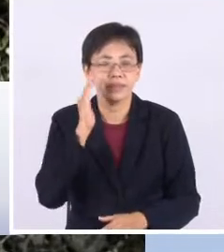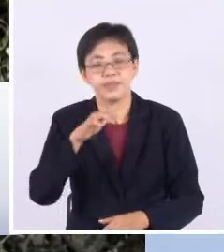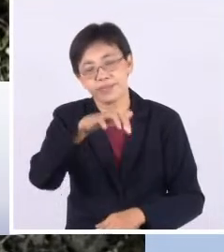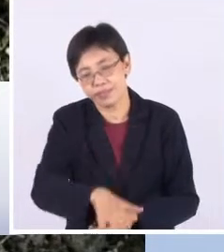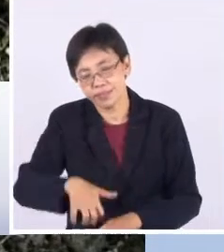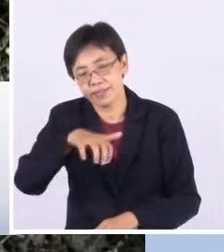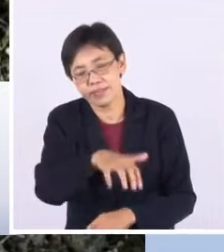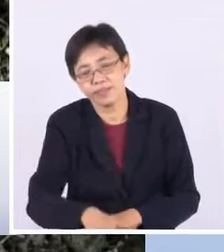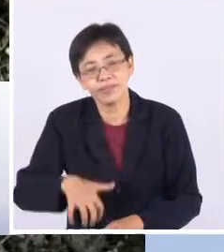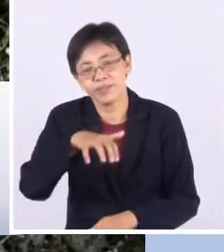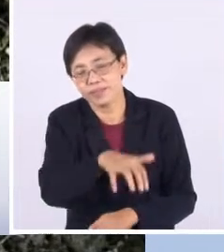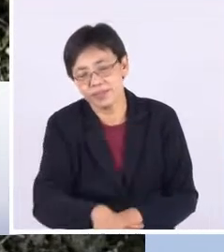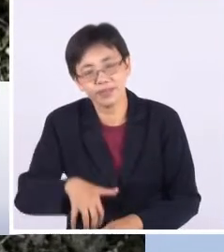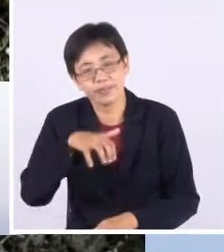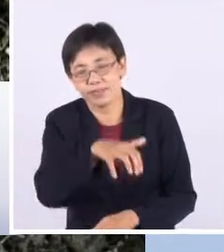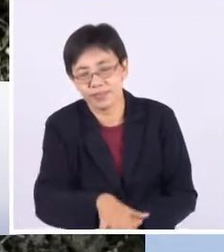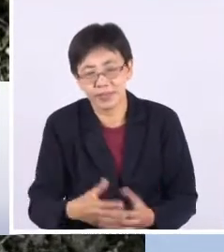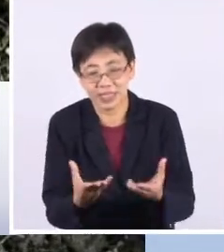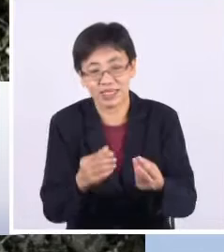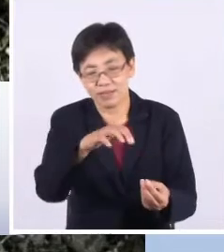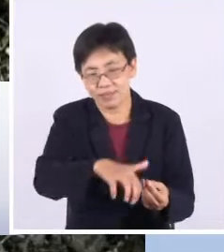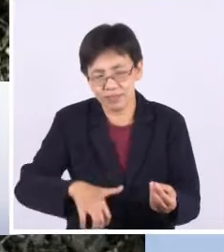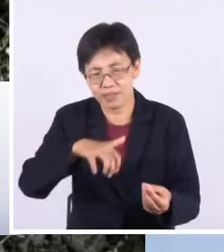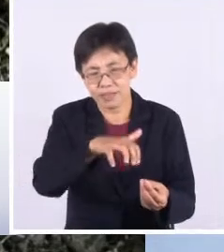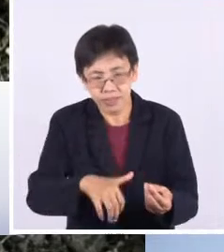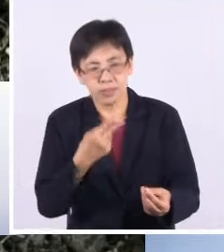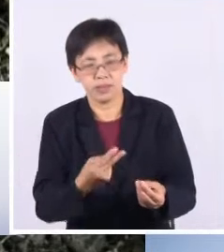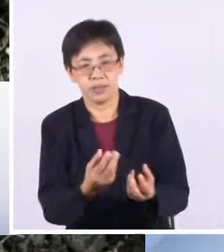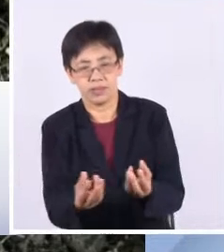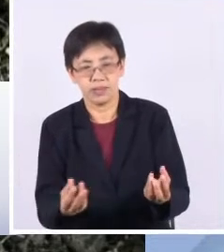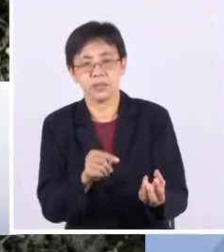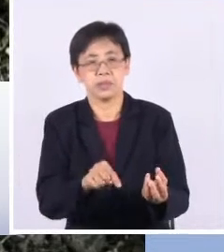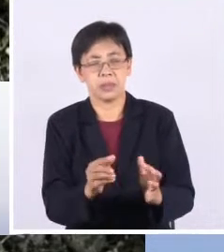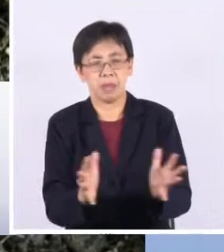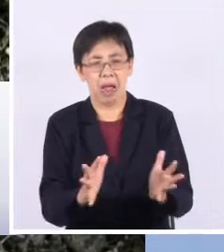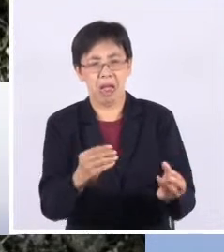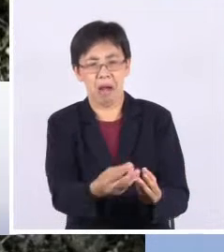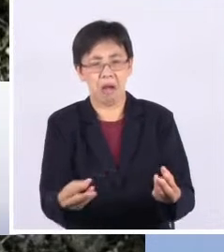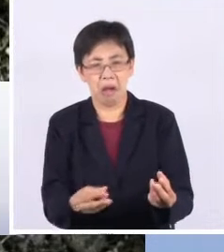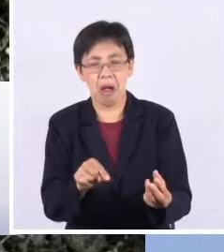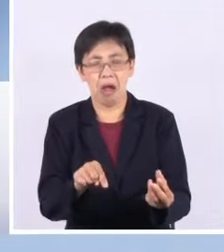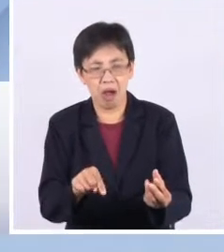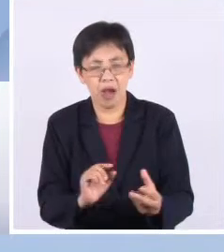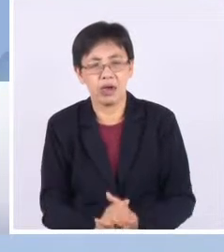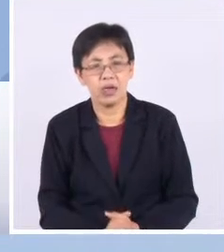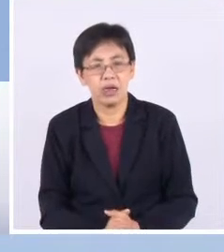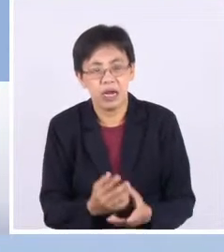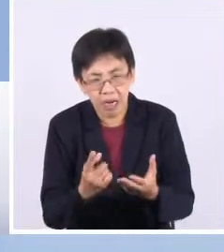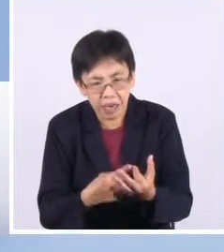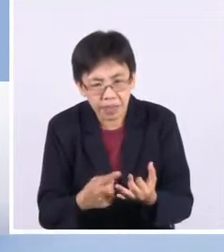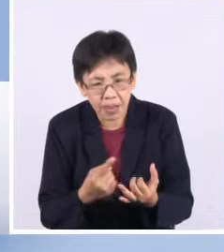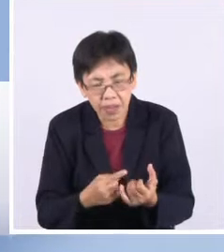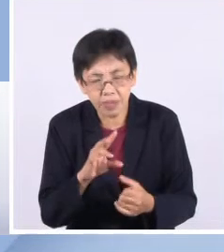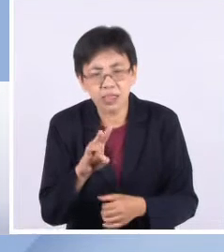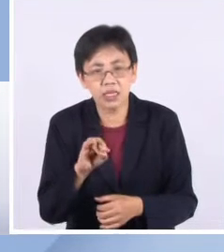คาดขวดไปขวดมาปรากฏว่าเนี่ยฮะไปเจอไข่งูจงอางกระจายเต็มพื้นไปหมด76ฟองฮะ